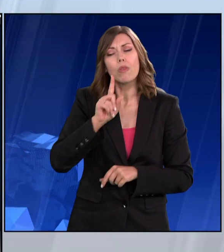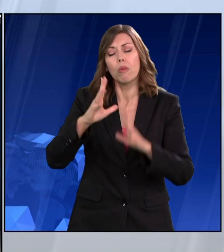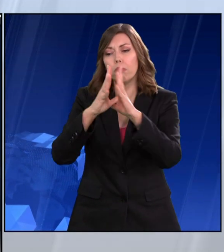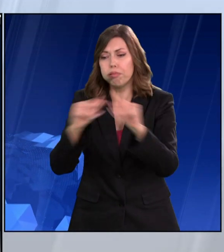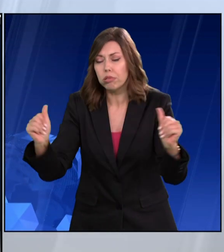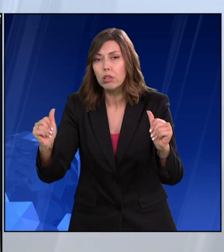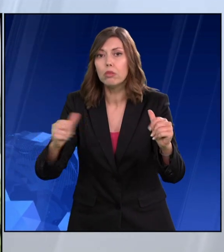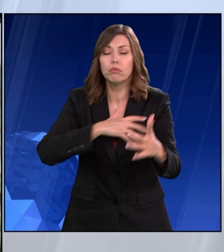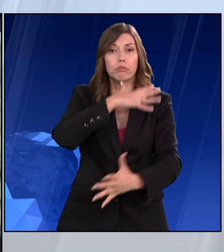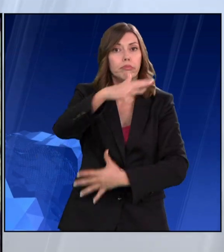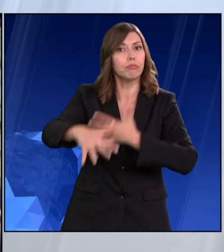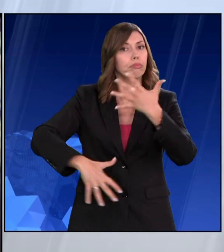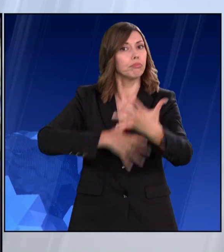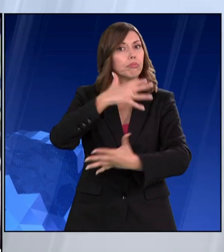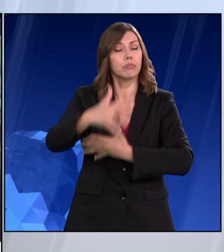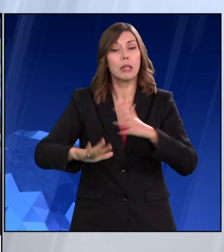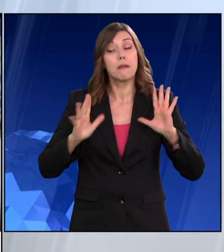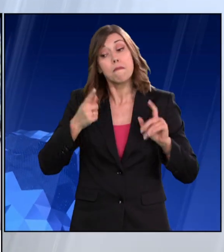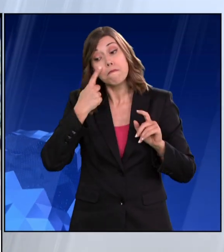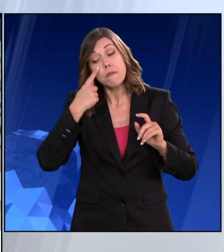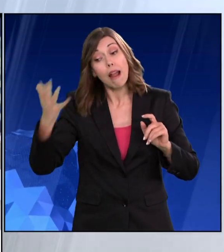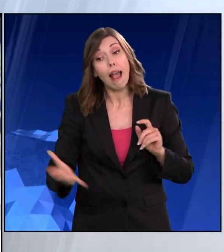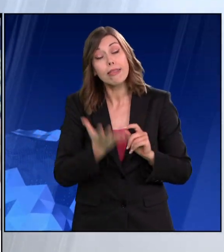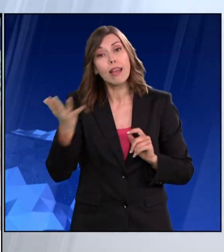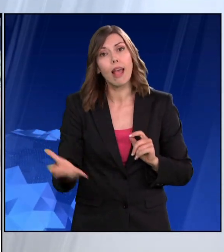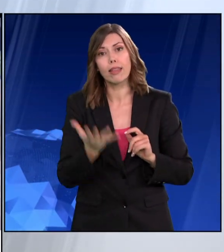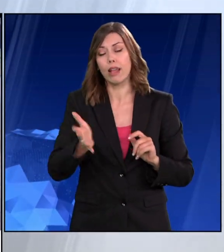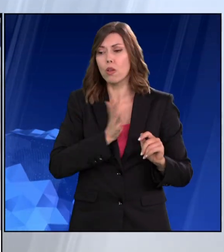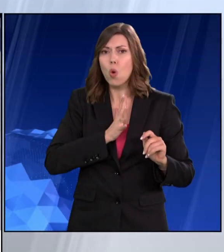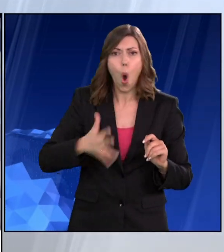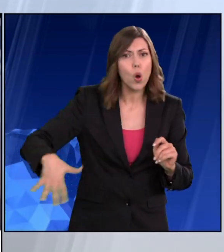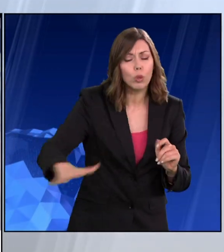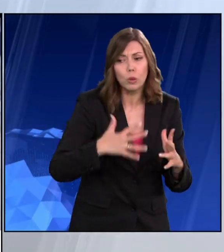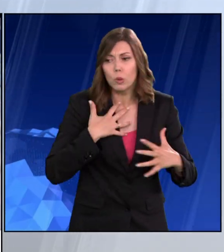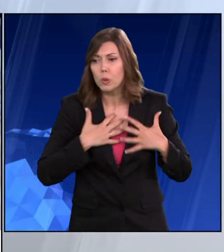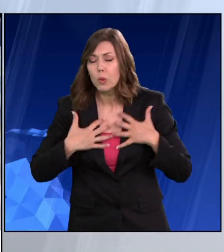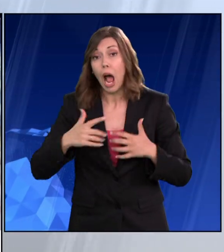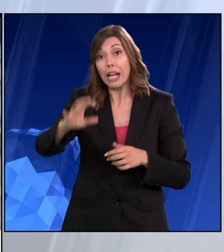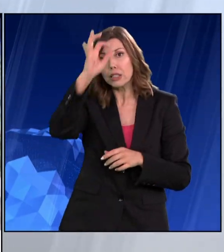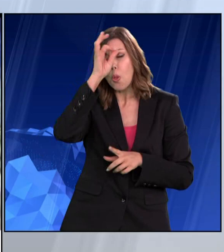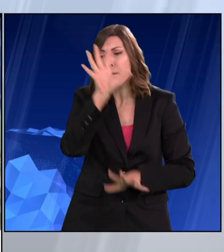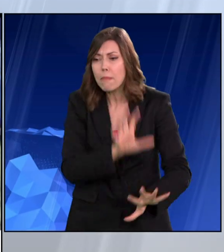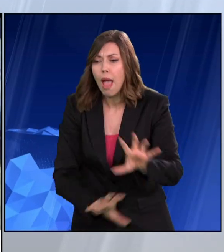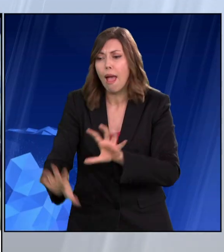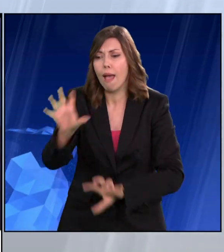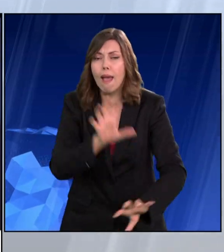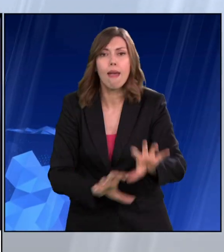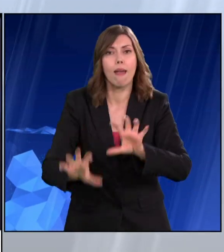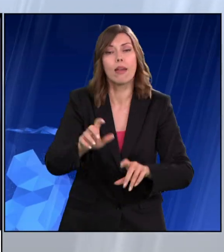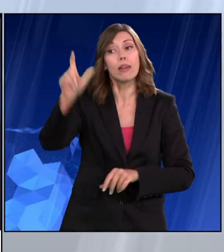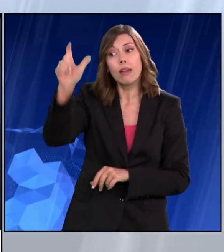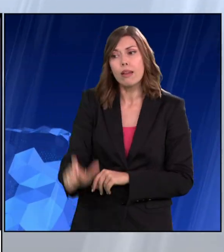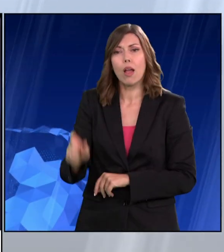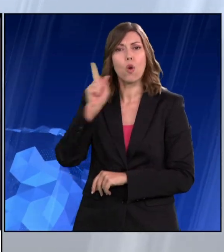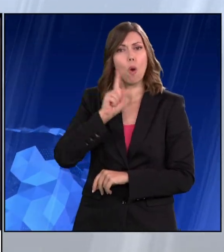υπάρχει πρωτοφανής κινητοποίηση των αρχών, η τοπική κοινωνία είναι ανάστατη και το θέμα μονοπολεί το ενδιαφέρον. Η νεαρή είχε έρθει στην Ελλάδα από